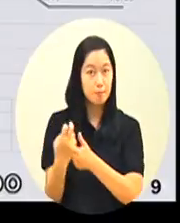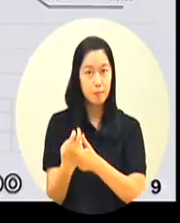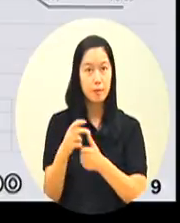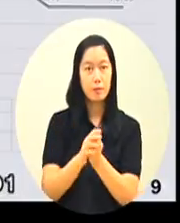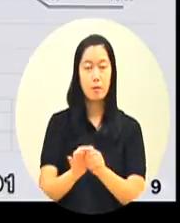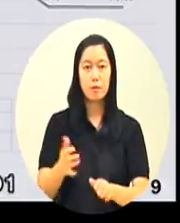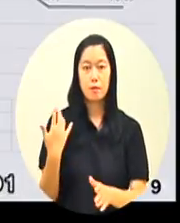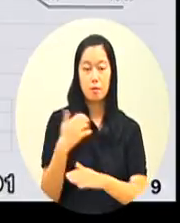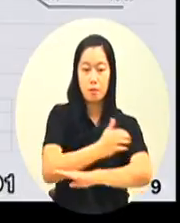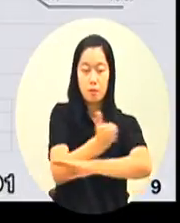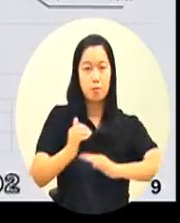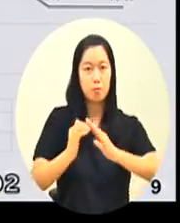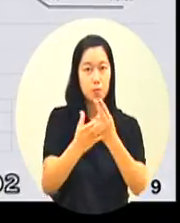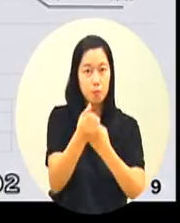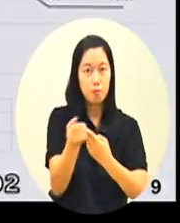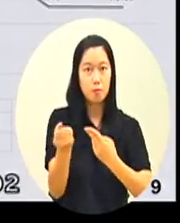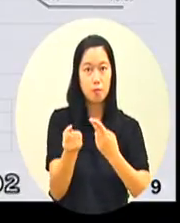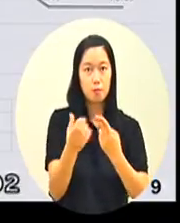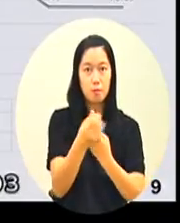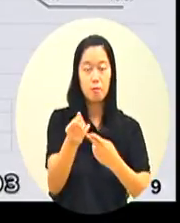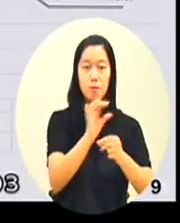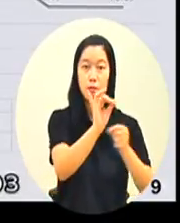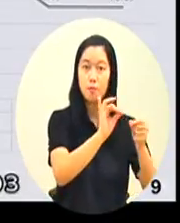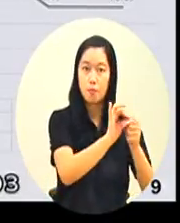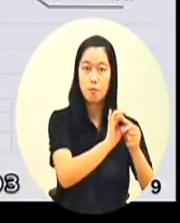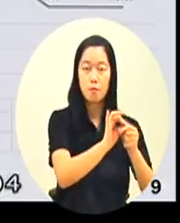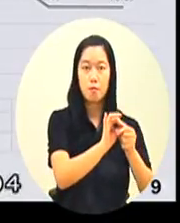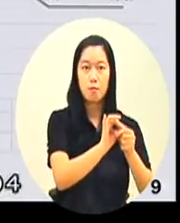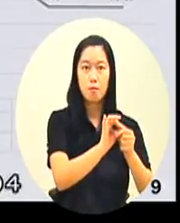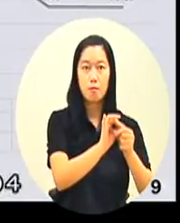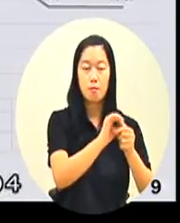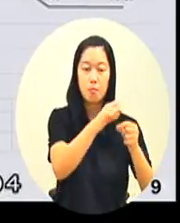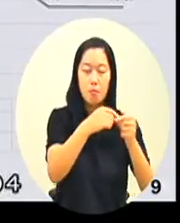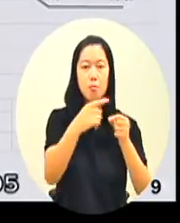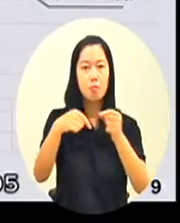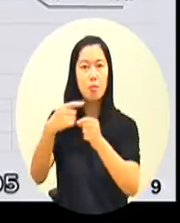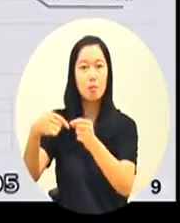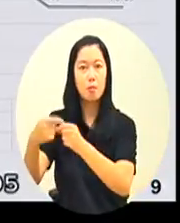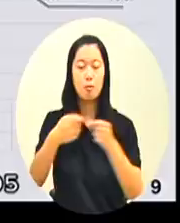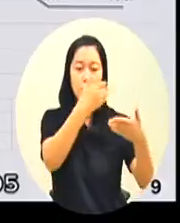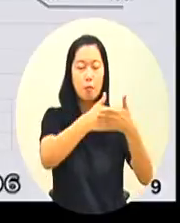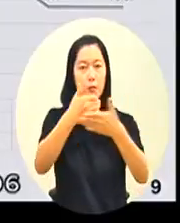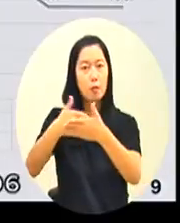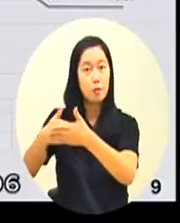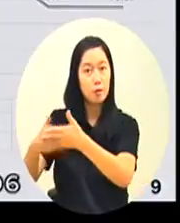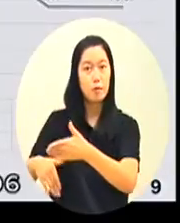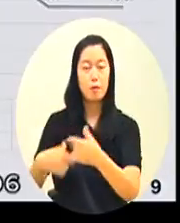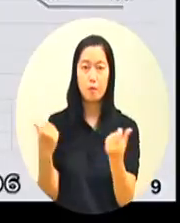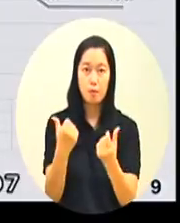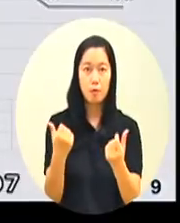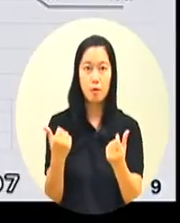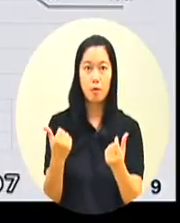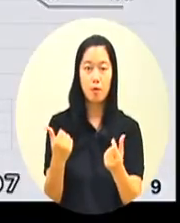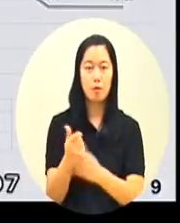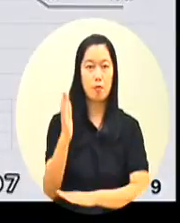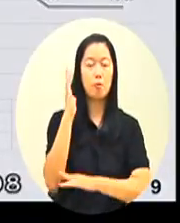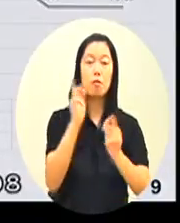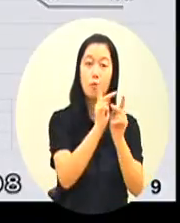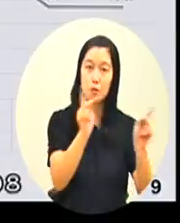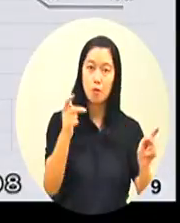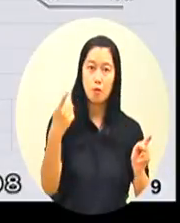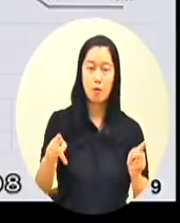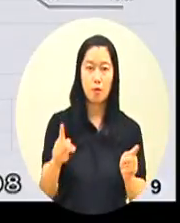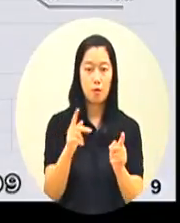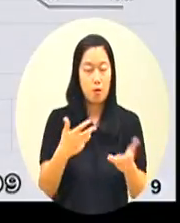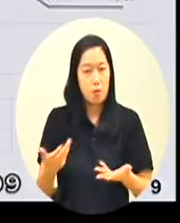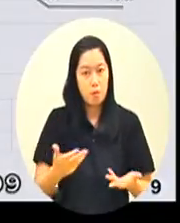从县市合并的100年，然后逐年的整个不管是举借债务的